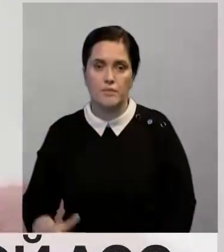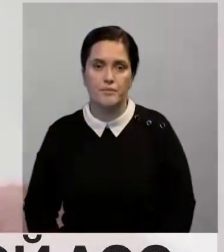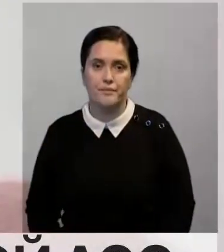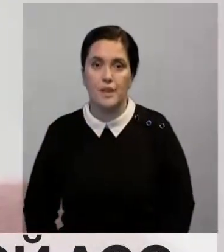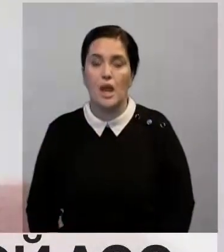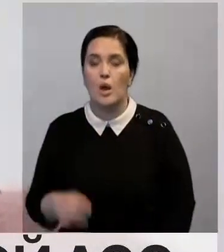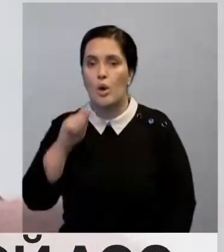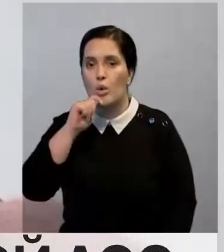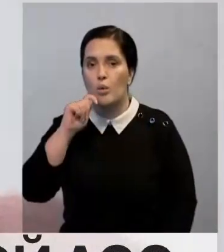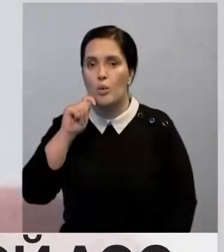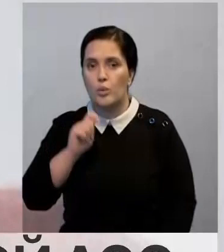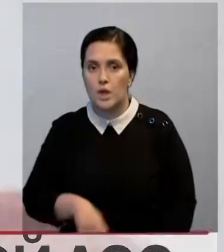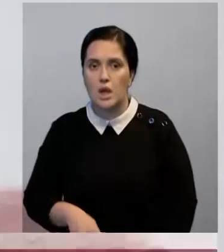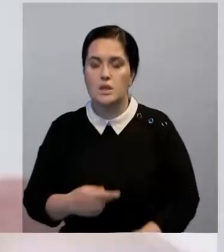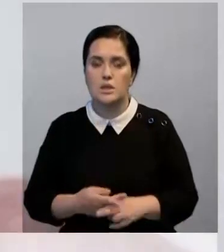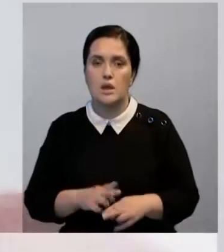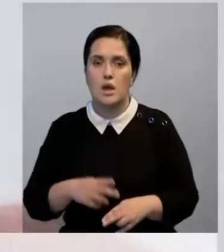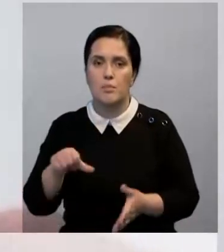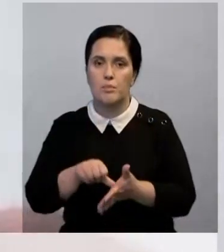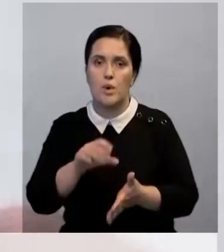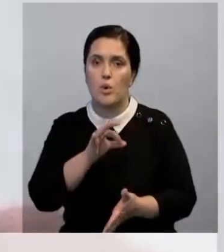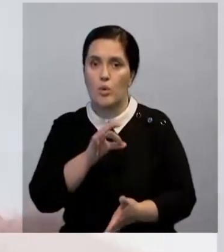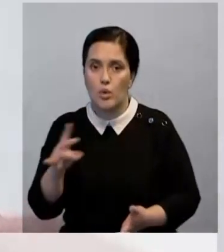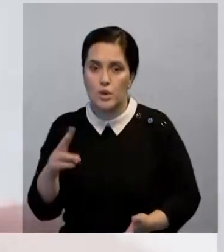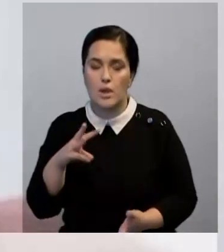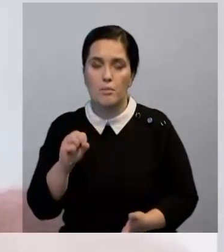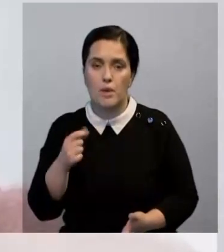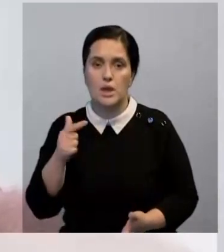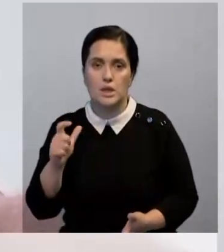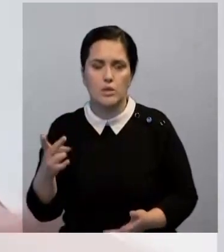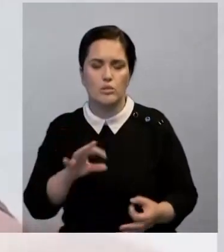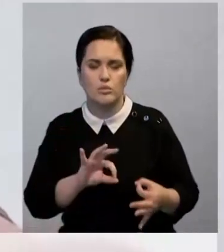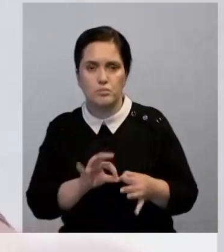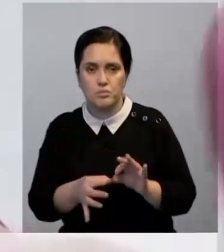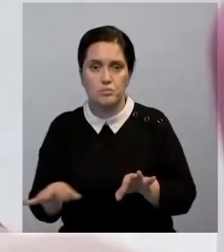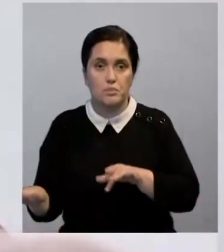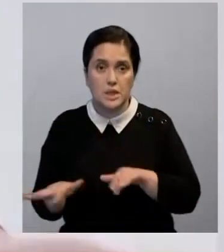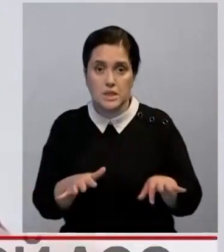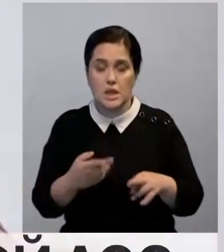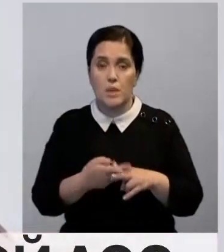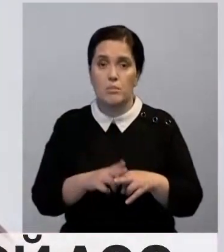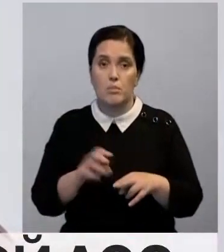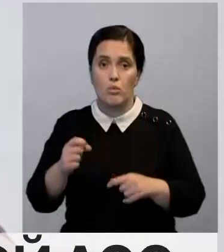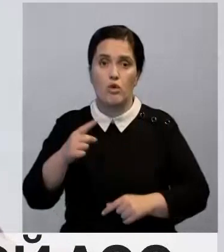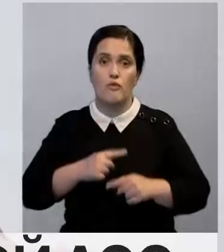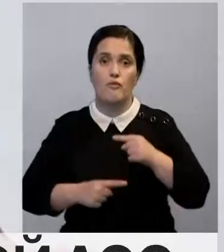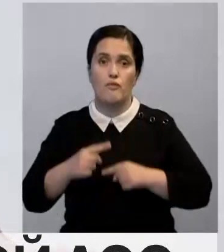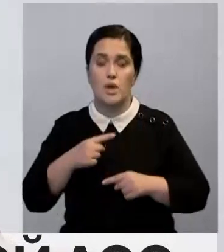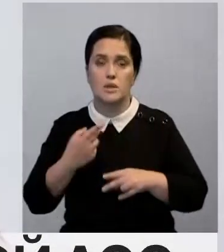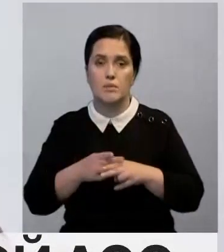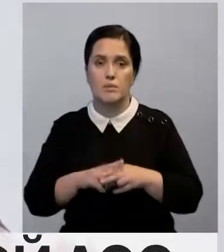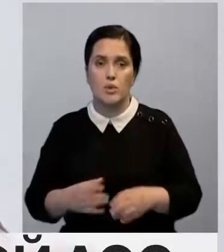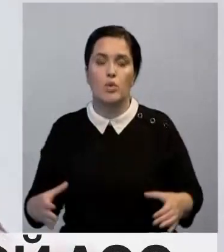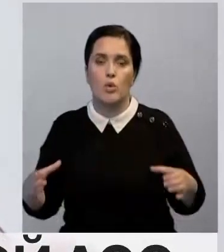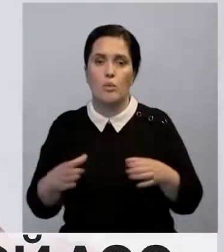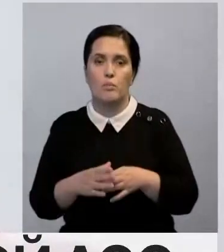Украинские дипломаты, наши партнеры, представители ООН, МАГАТЭ прорабатывают детали миссии. С этой миссией может начаться возвращение комплексной